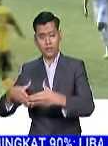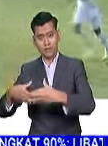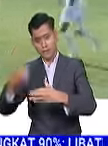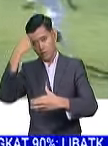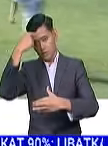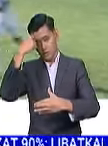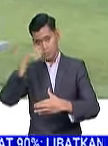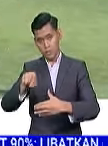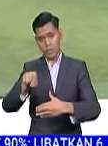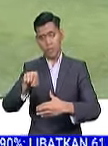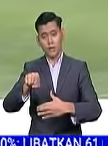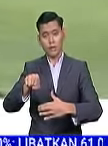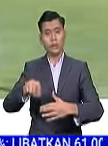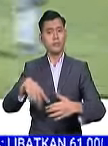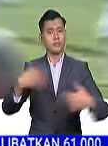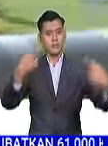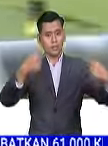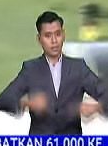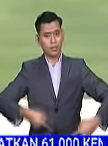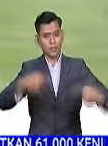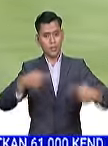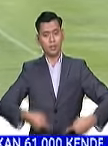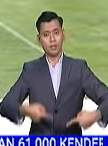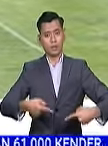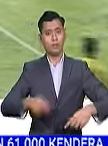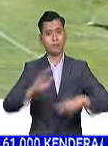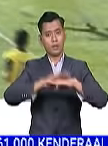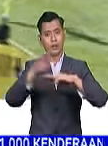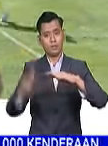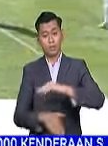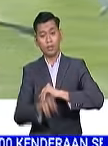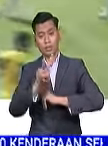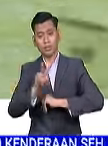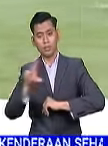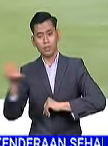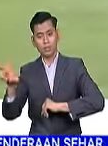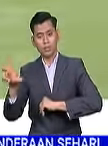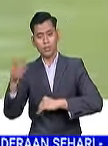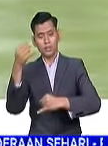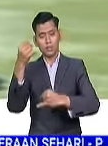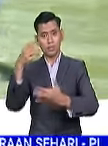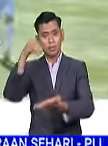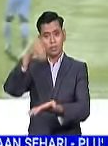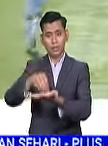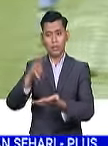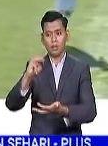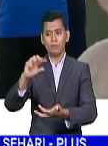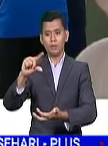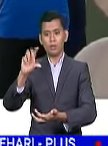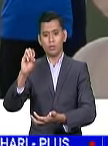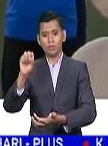kejuaraan Konfederasi Bola Sepak Asia AFC bawah 23 pada hujung Oktober ini di Mongolia.